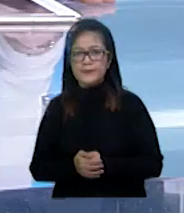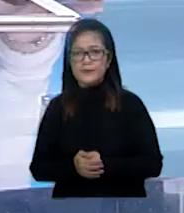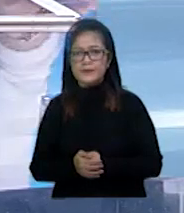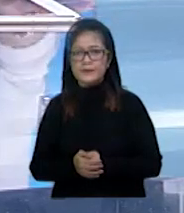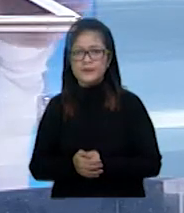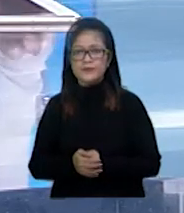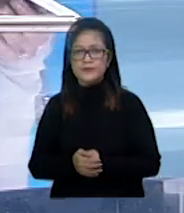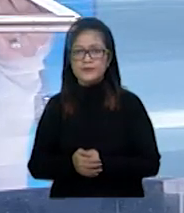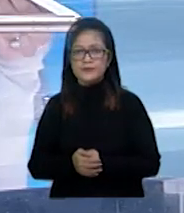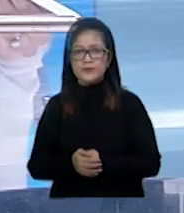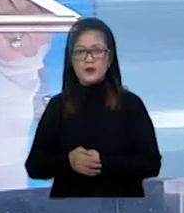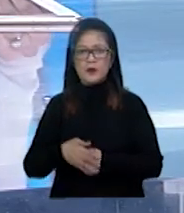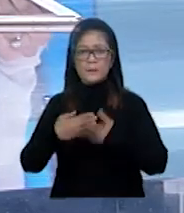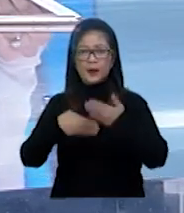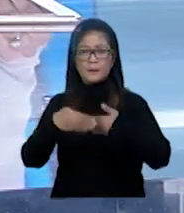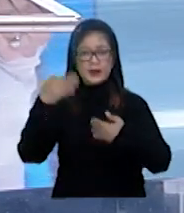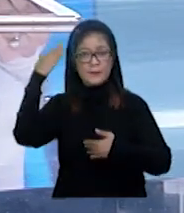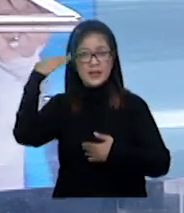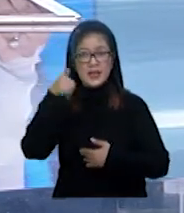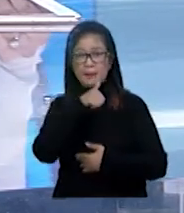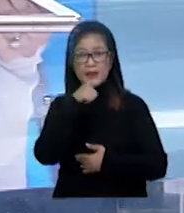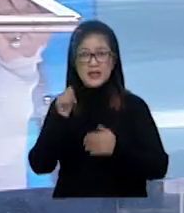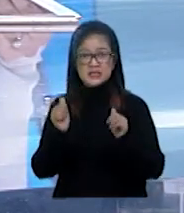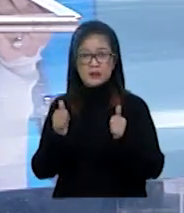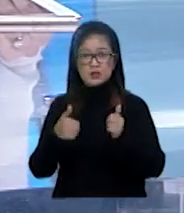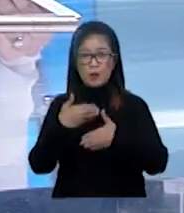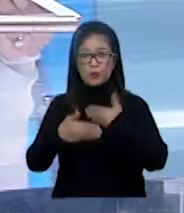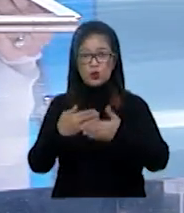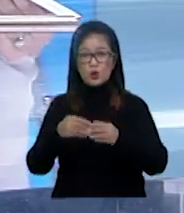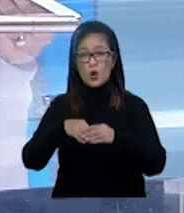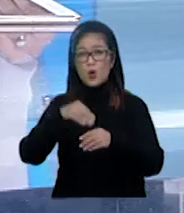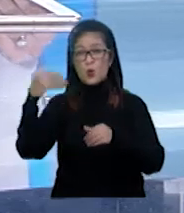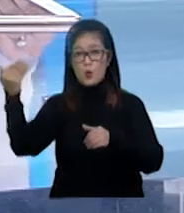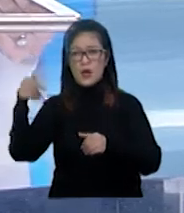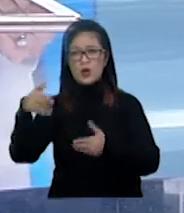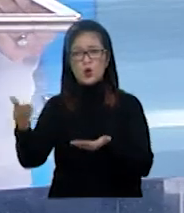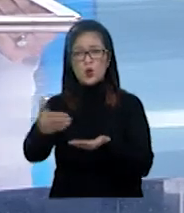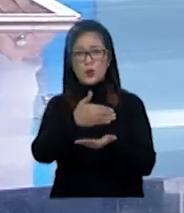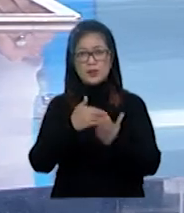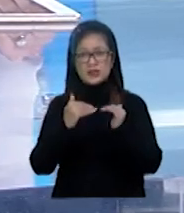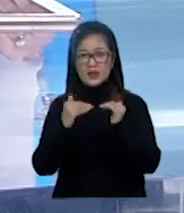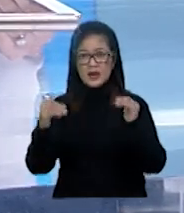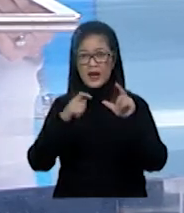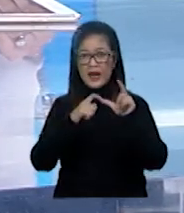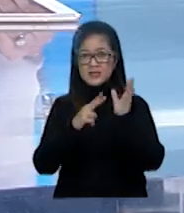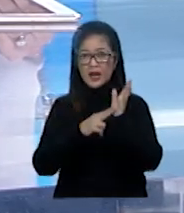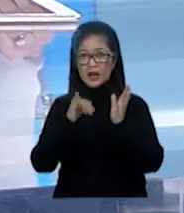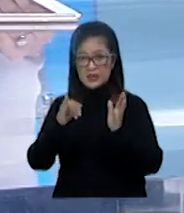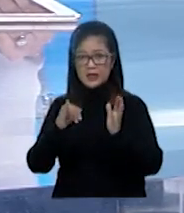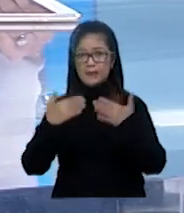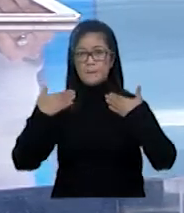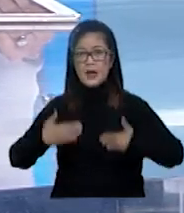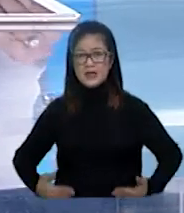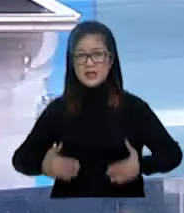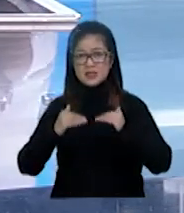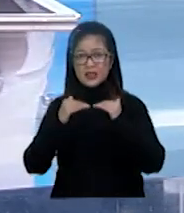pemirsa pabrik minyak beras siap diproduksi menyusul keluarga dokumen standar nasional Indonesia SNI dari badan standarisasi nasional